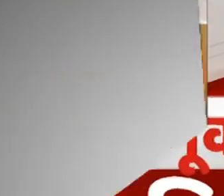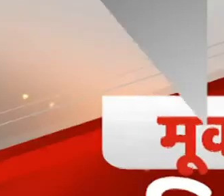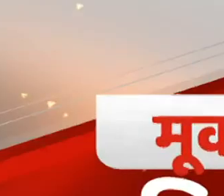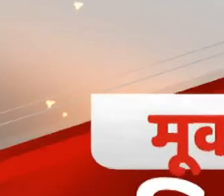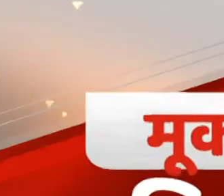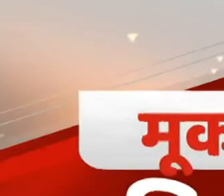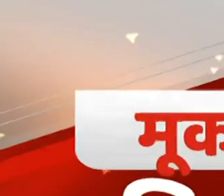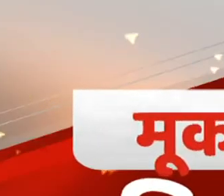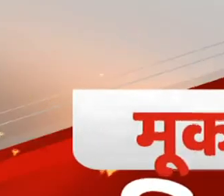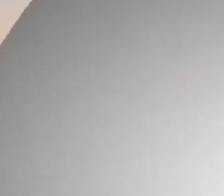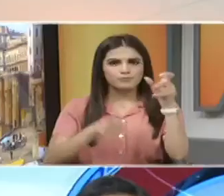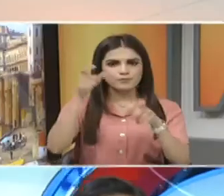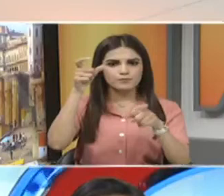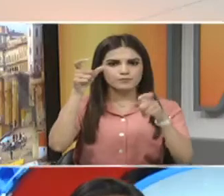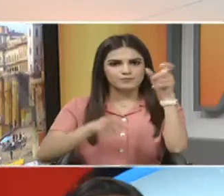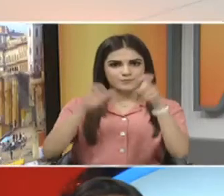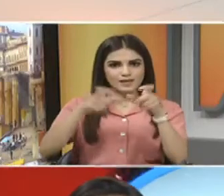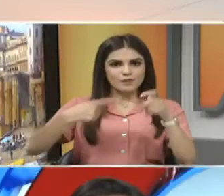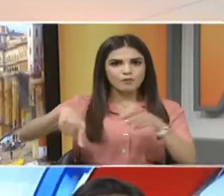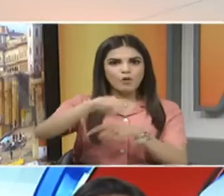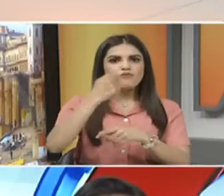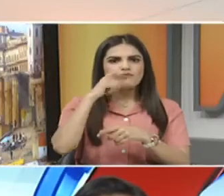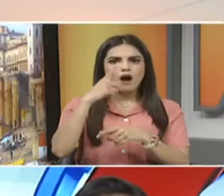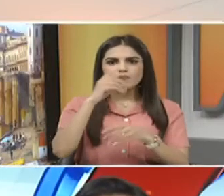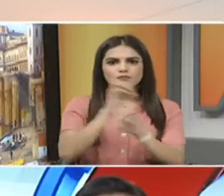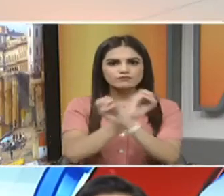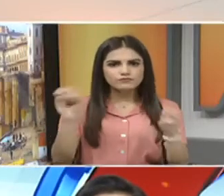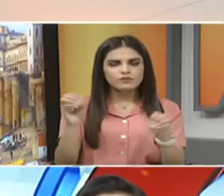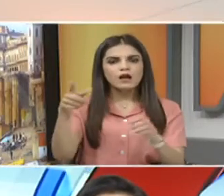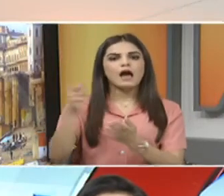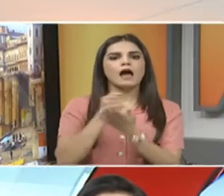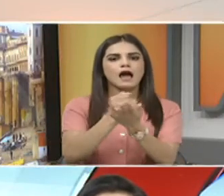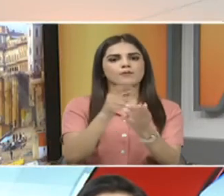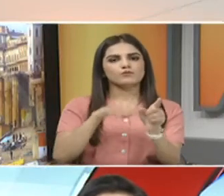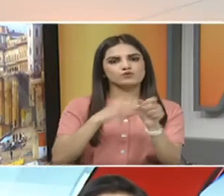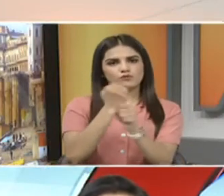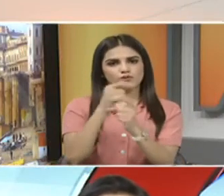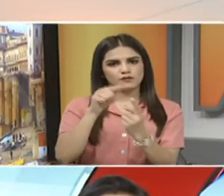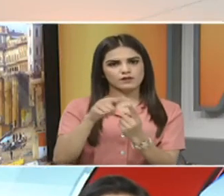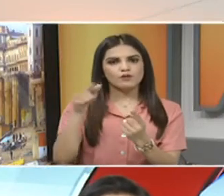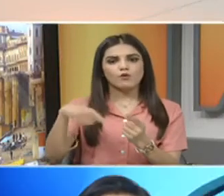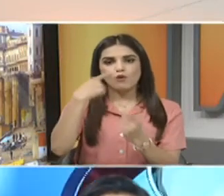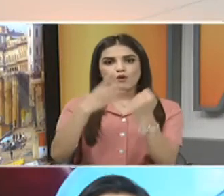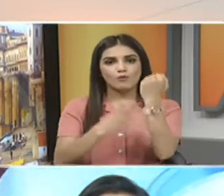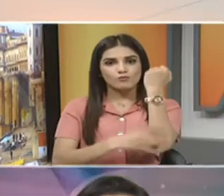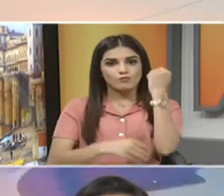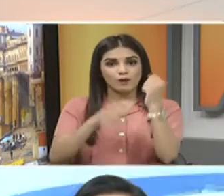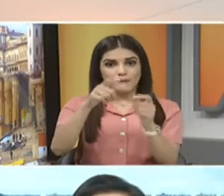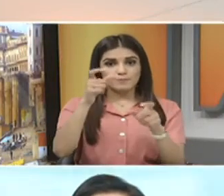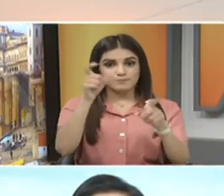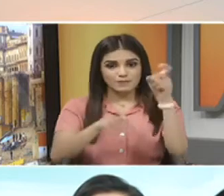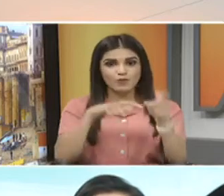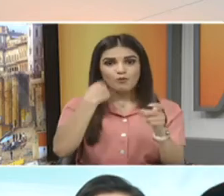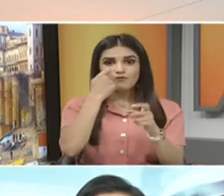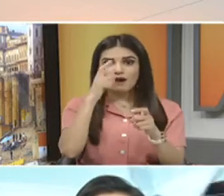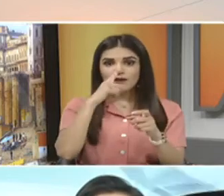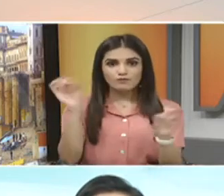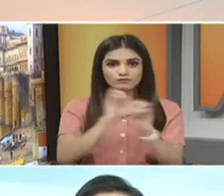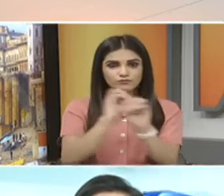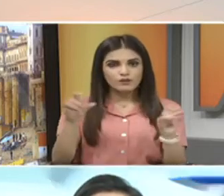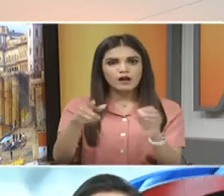अनाथ बच्चों के नाथ बने सीएम योगी, बाल श्रम के लिए उन्होंने सख्त बात कही